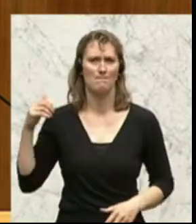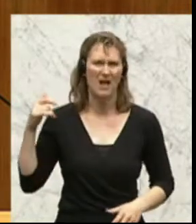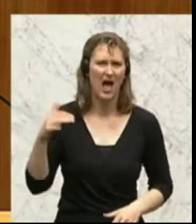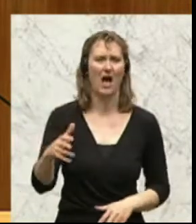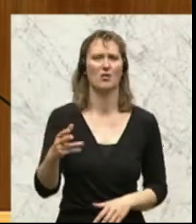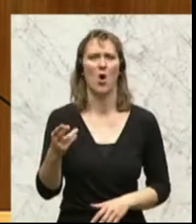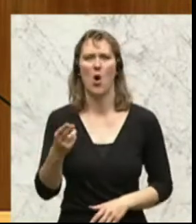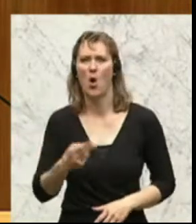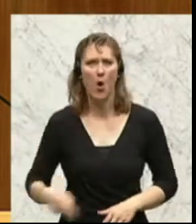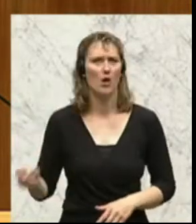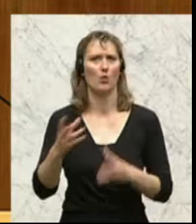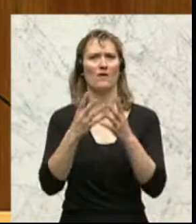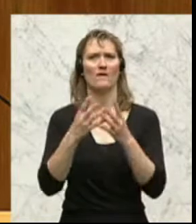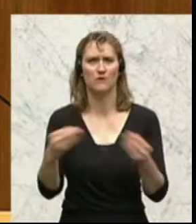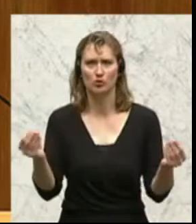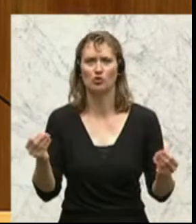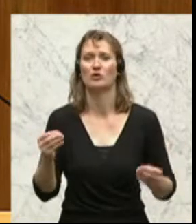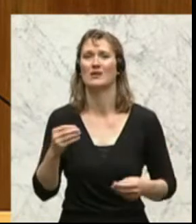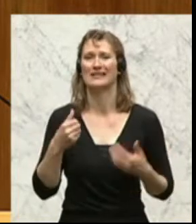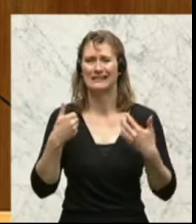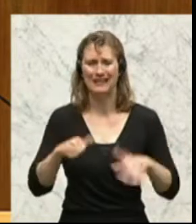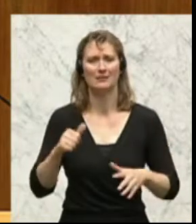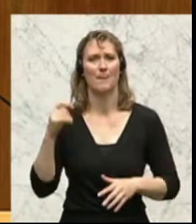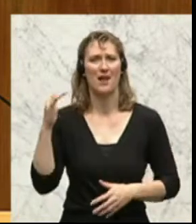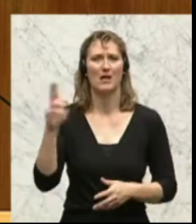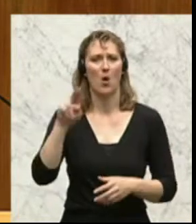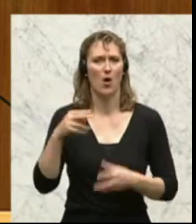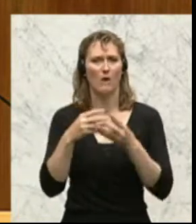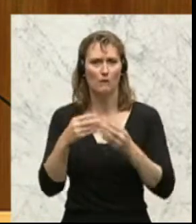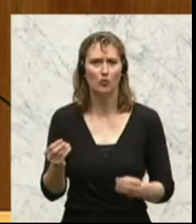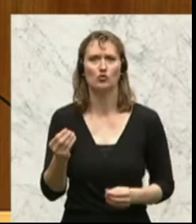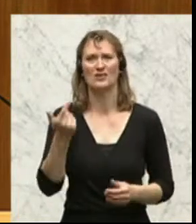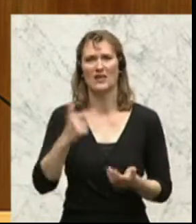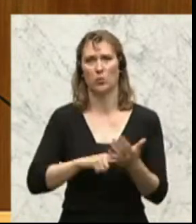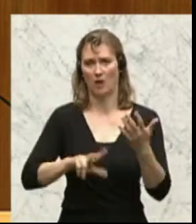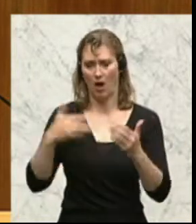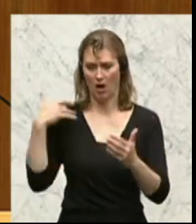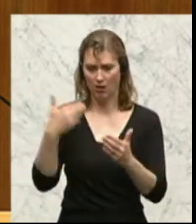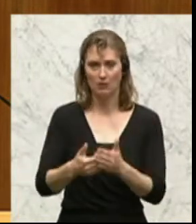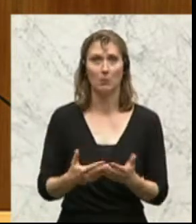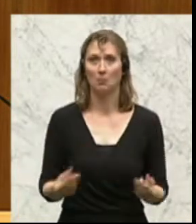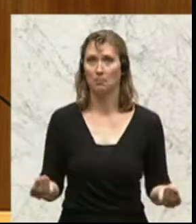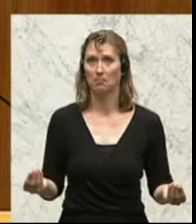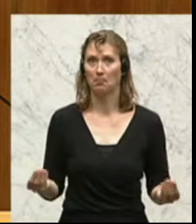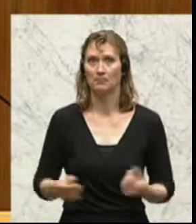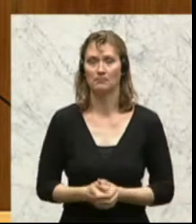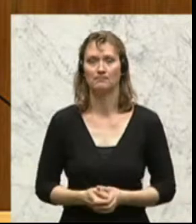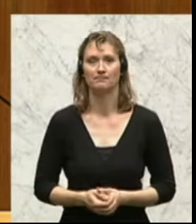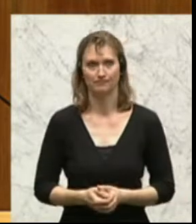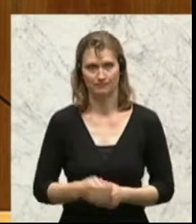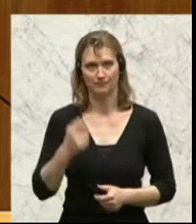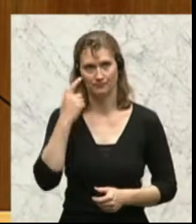verloren. 16 Milliarden Euro verloren seit 2008. Dass darauf, auf